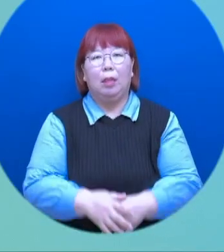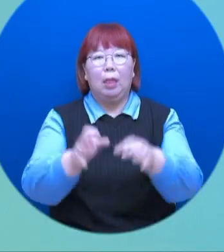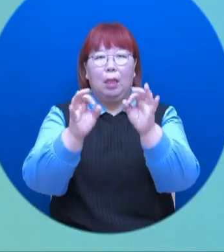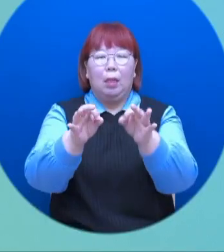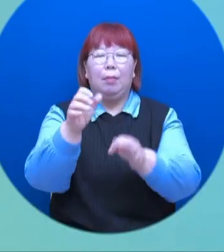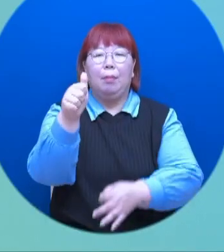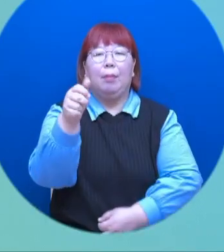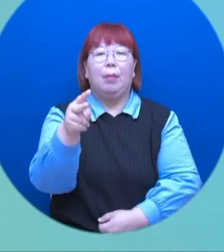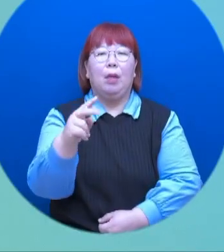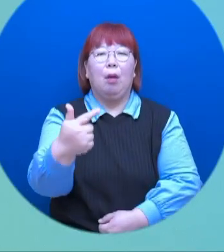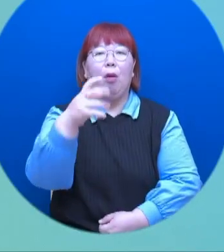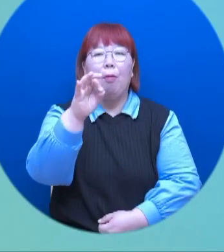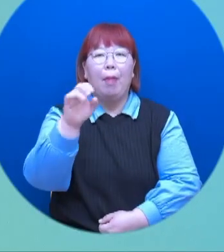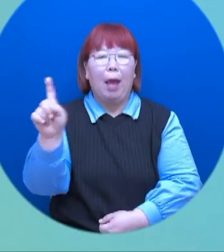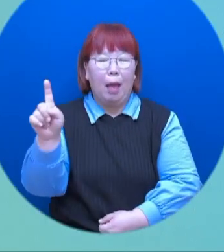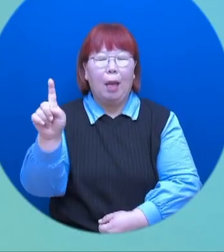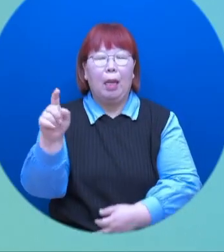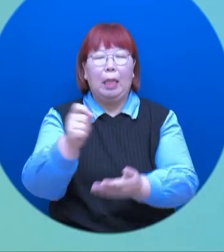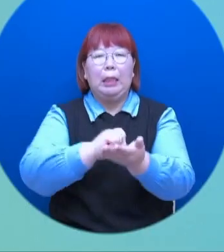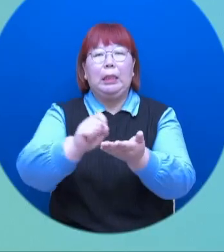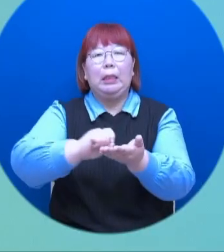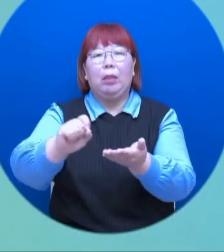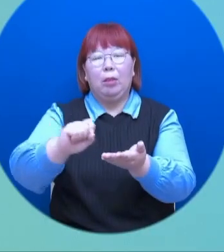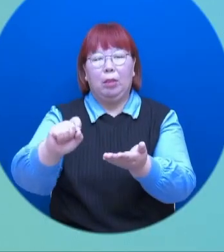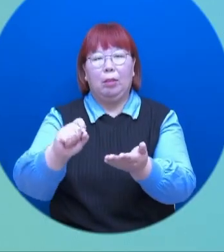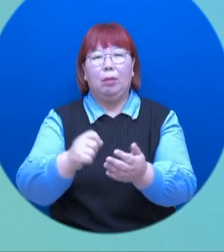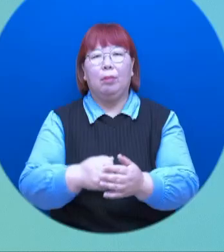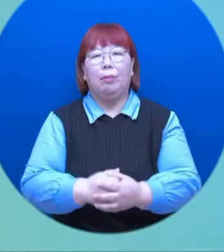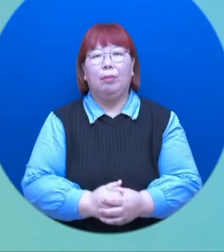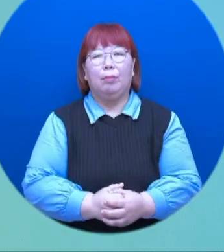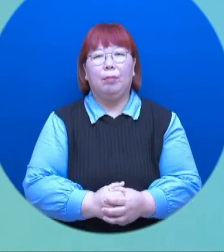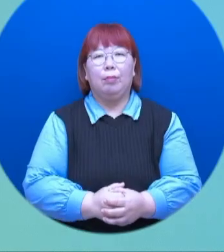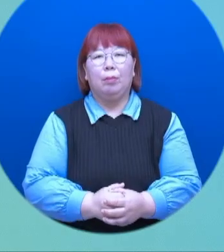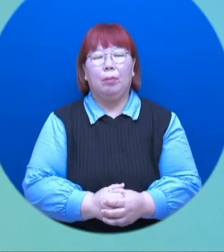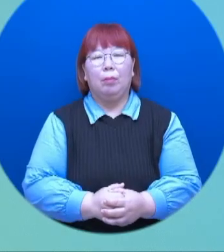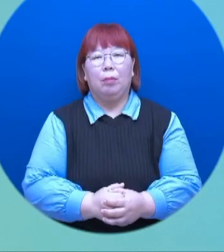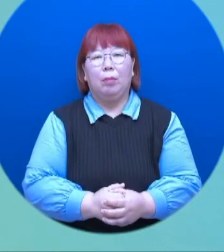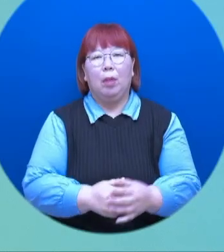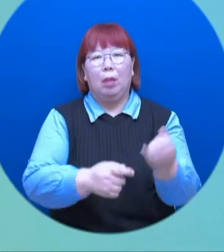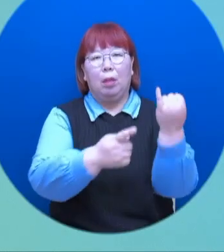김현아라고 하는 분이 썼습니다. 이분은